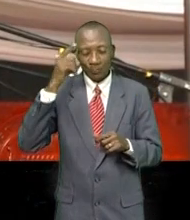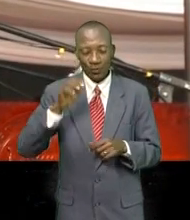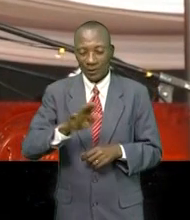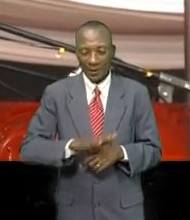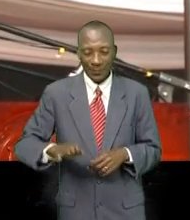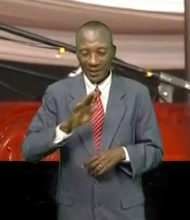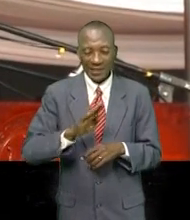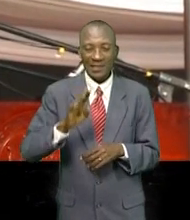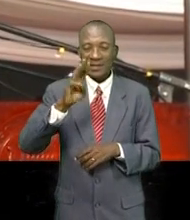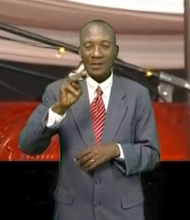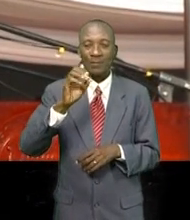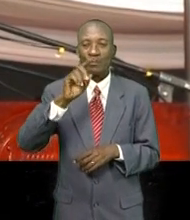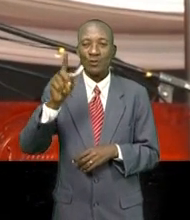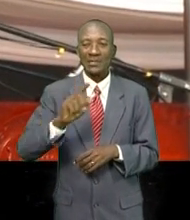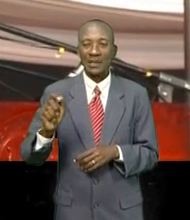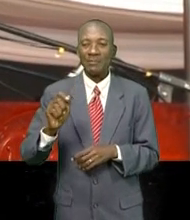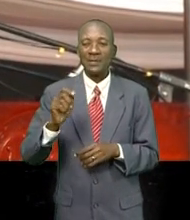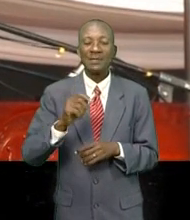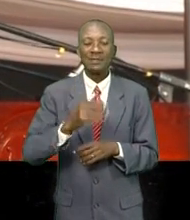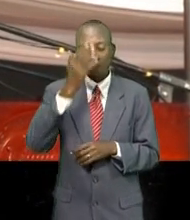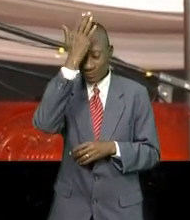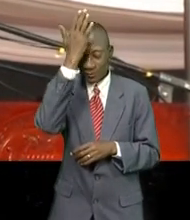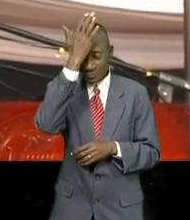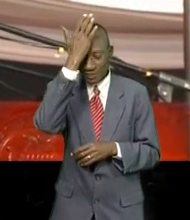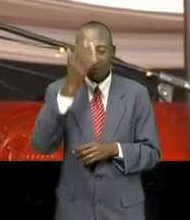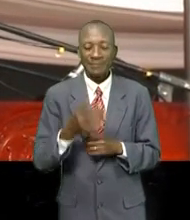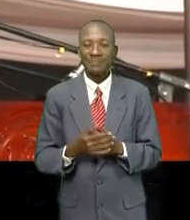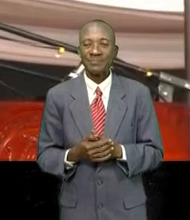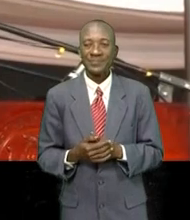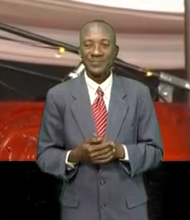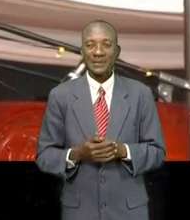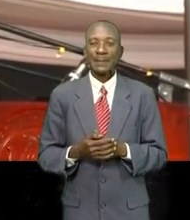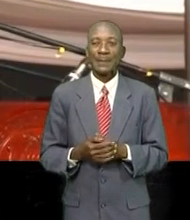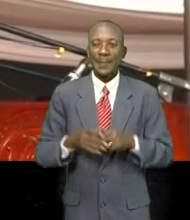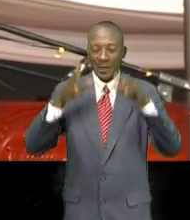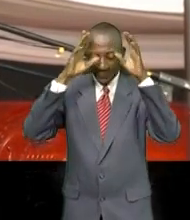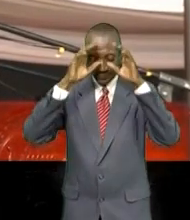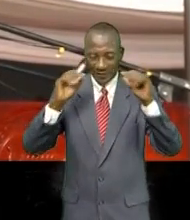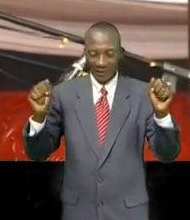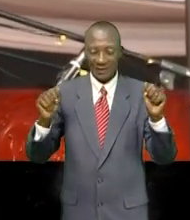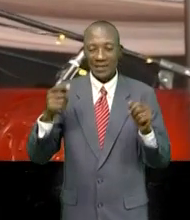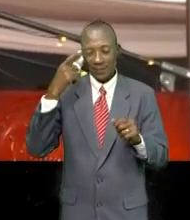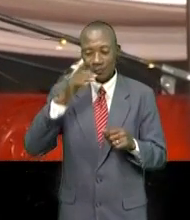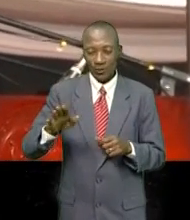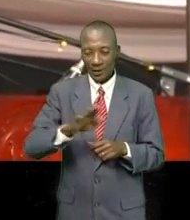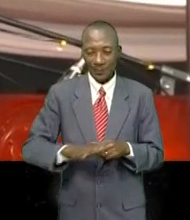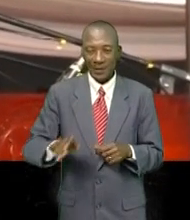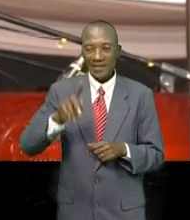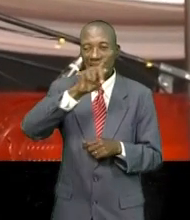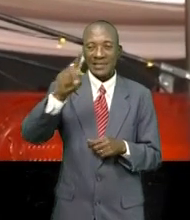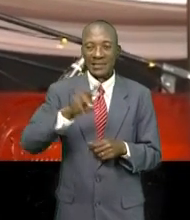Mozambique. Excellences, Monsieur le Président Emerson Mnangagwa de la République du Zimbabwe.